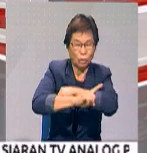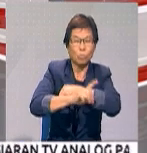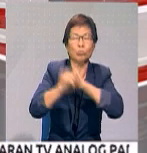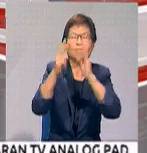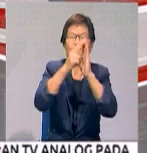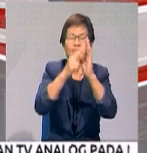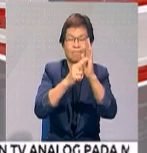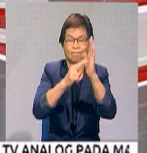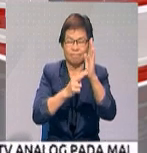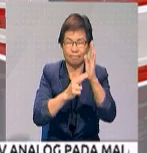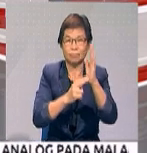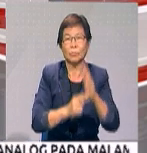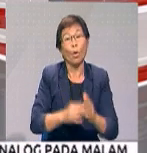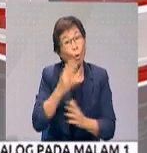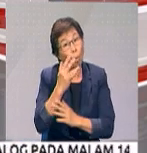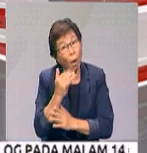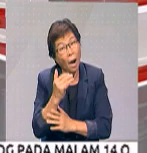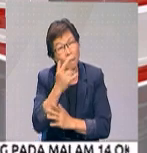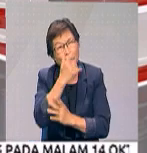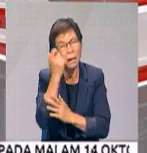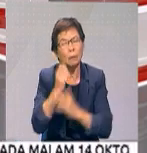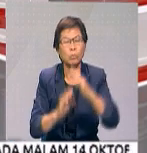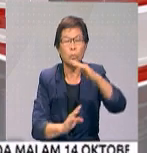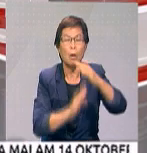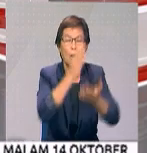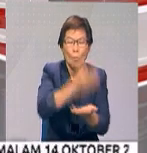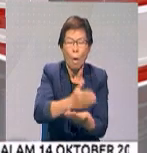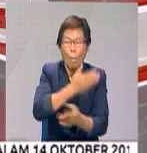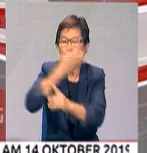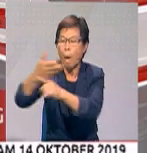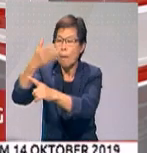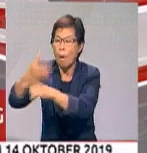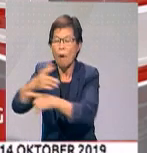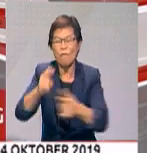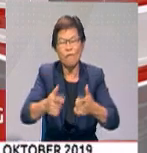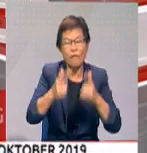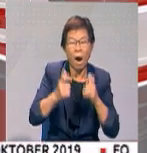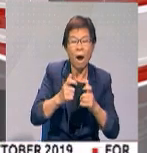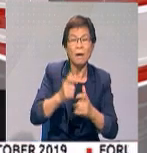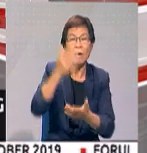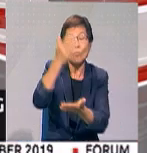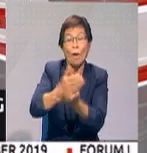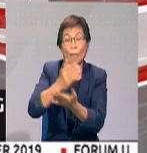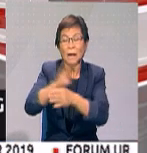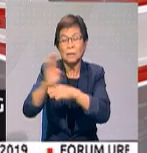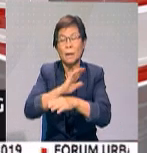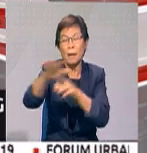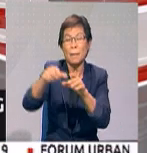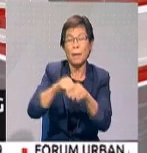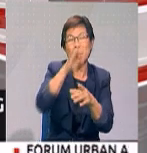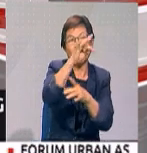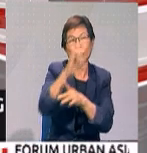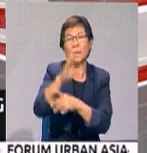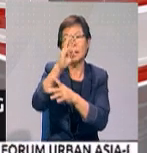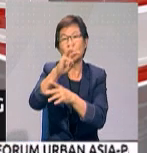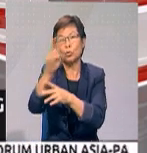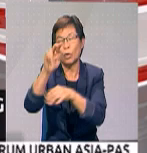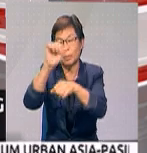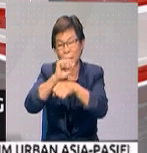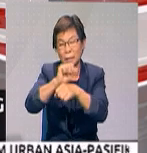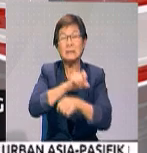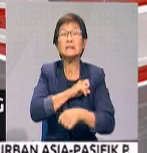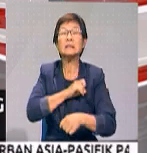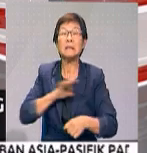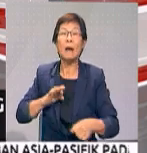tindakan undang-undang. Ini berikutan pemberhentian operasi serta merta yang melibatkan 862 kaki